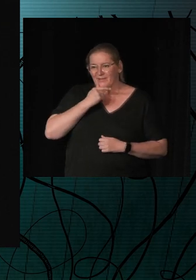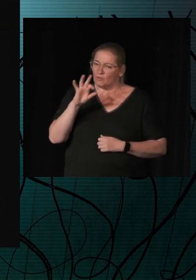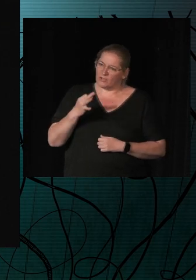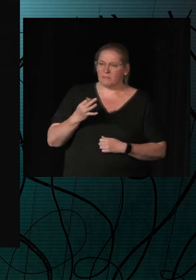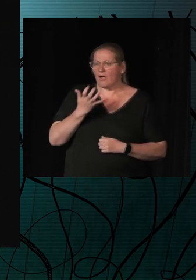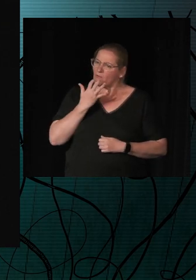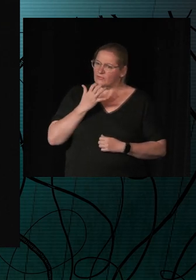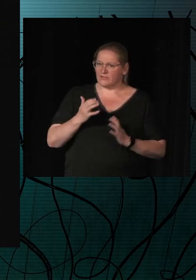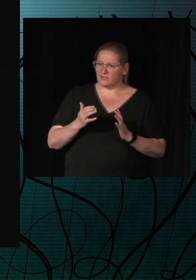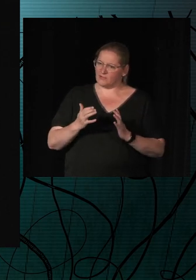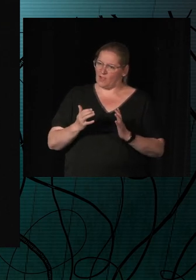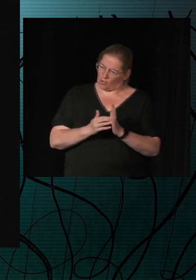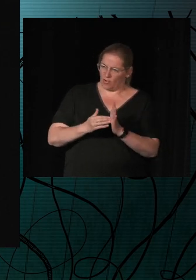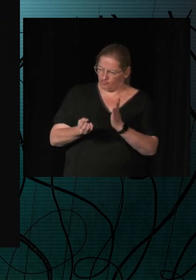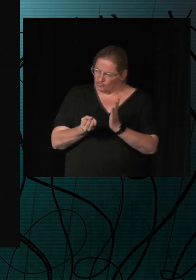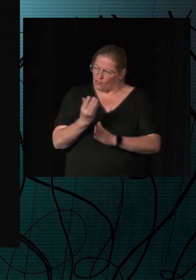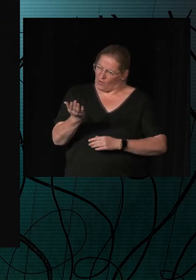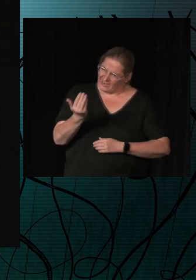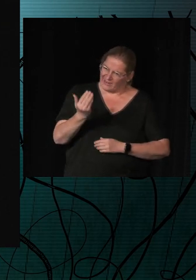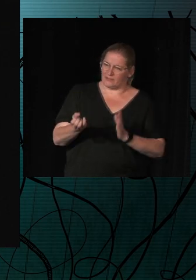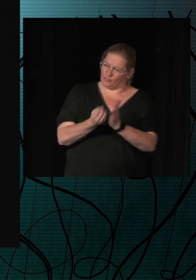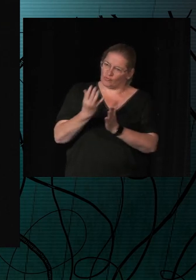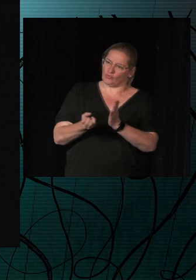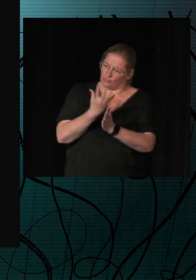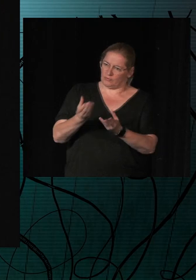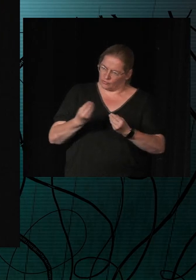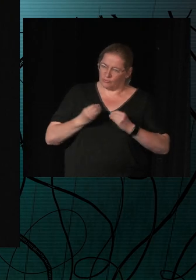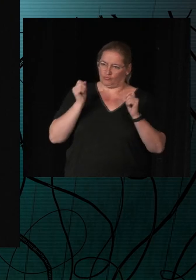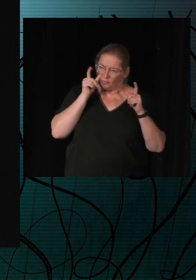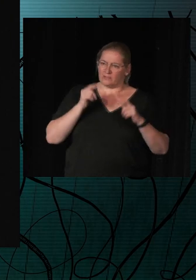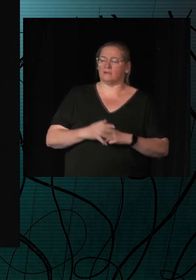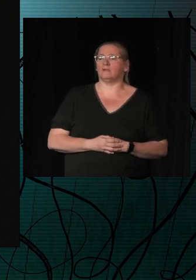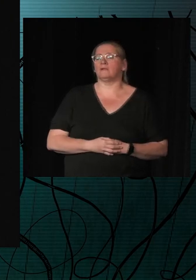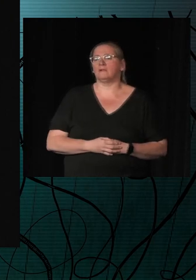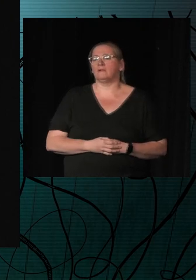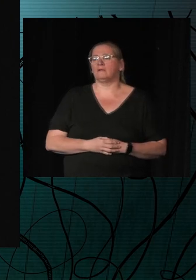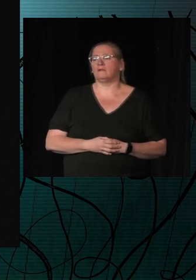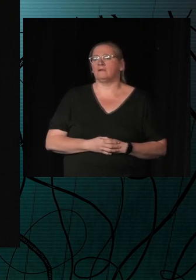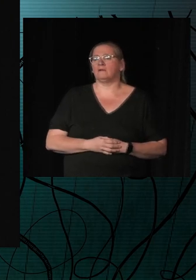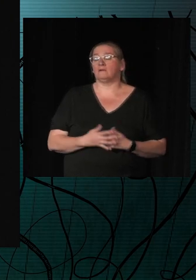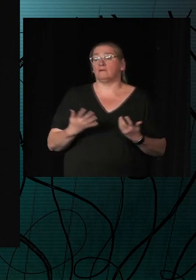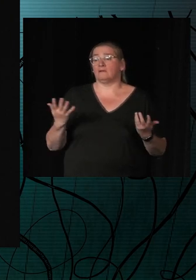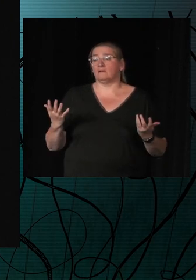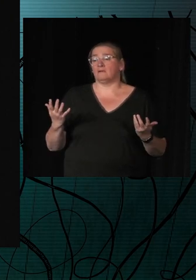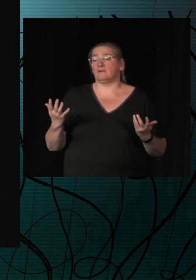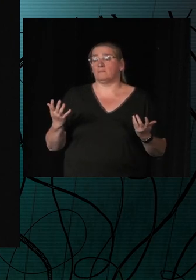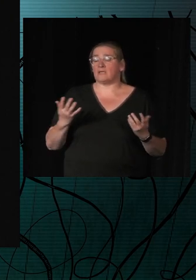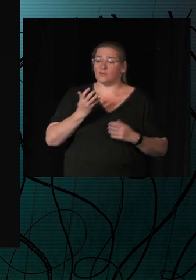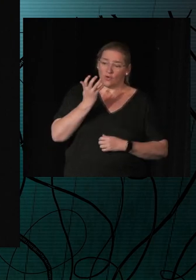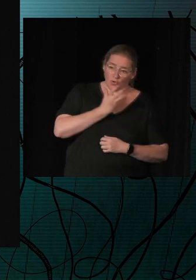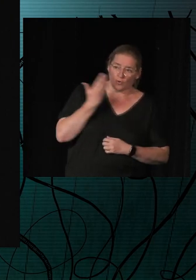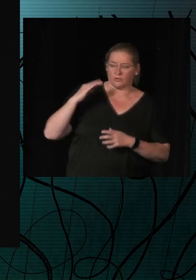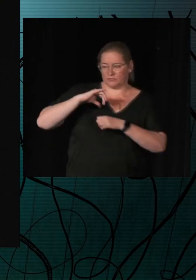même envie de avoir des choses un peu nouvelles et je pense que de de croiser ça avec d'autres genres que ce soit effectivement le côté un